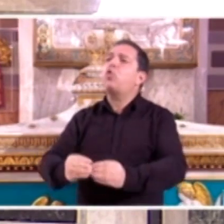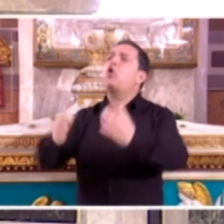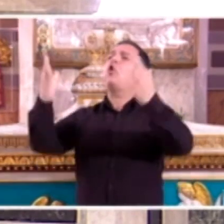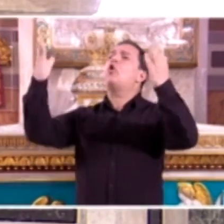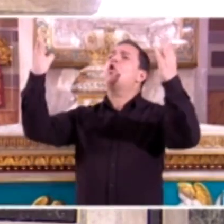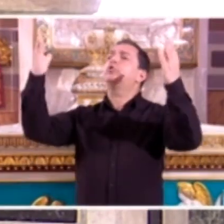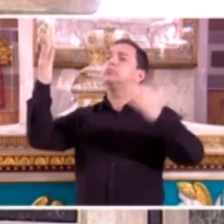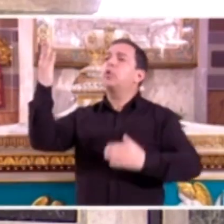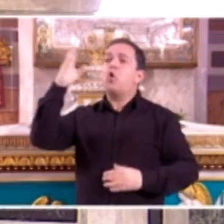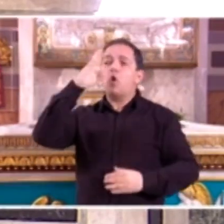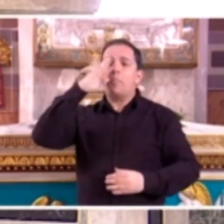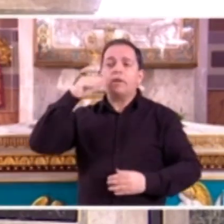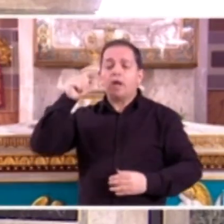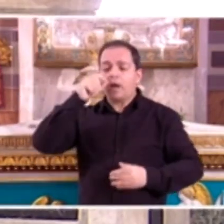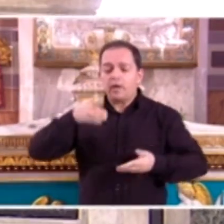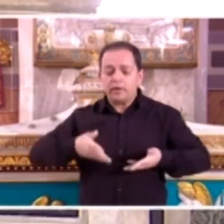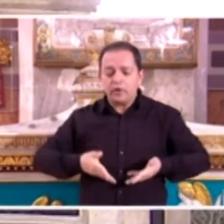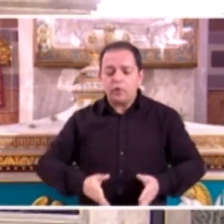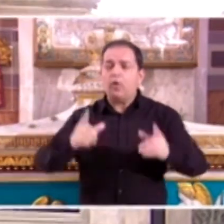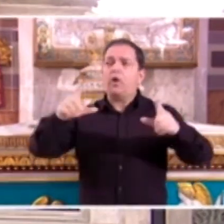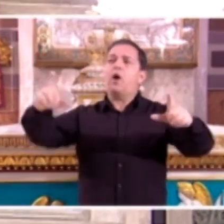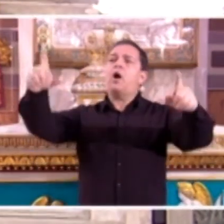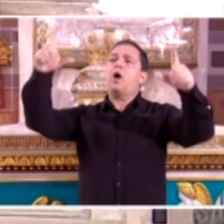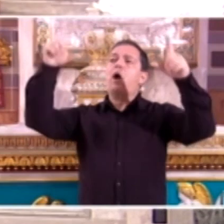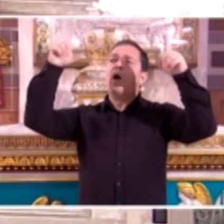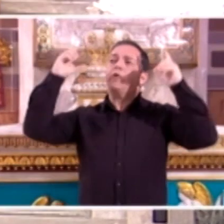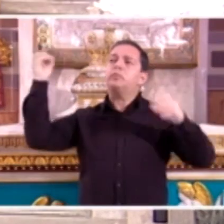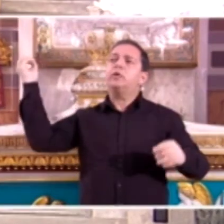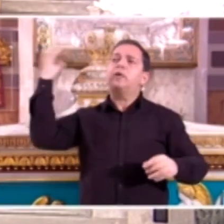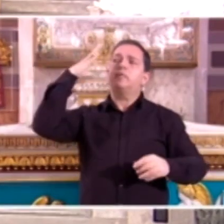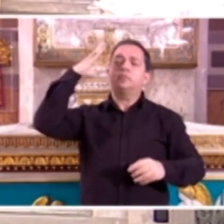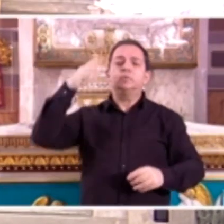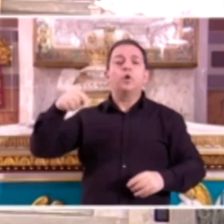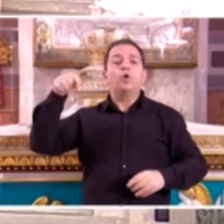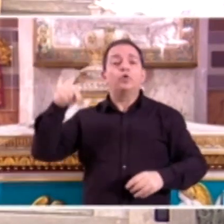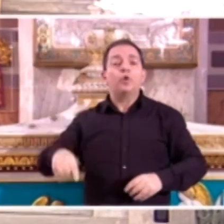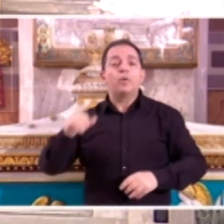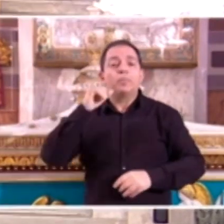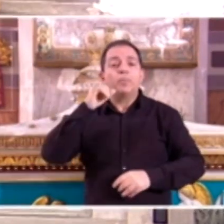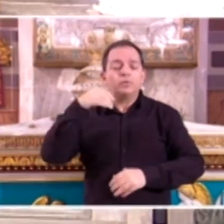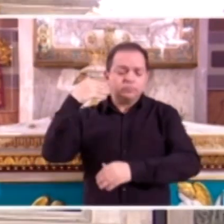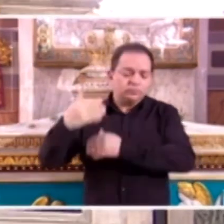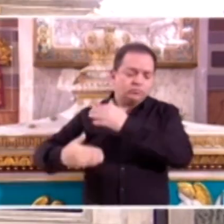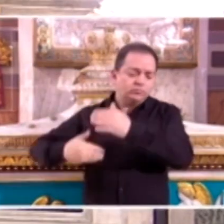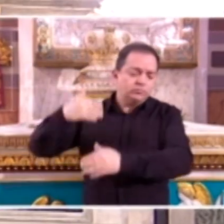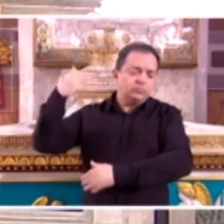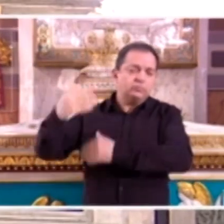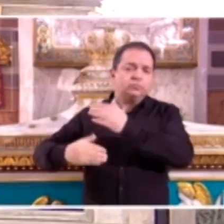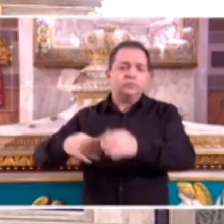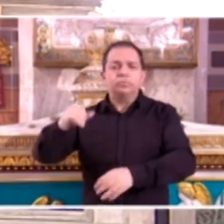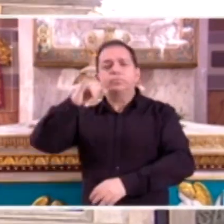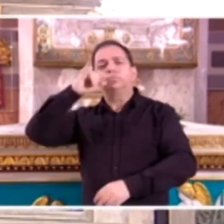αναπέμπομεν το Πατρί και το Υιό και το Αγίο Πνεύμα την Ιγκαιαΐ και εις